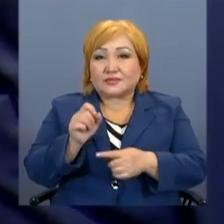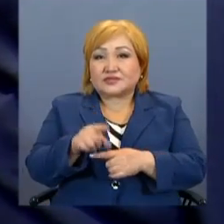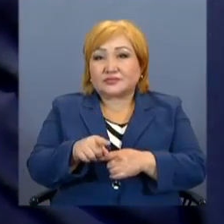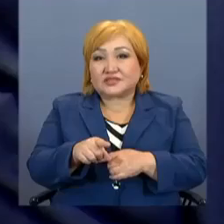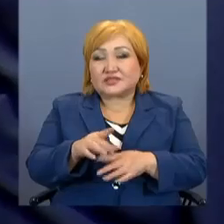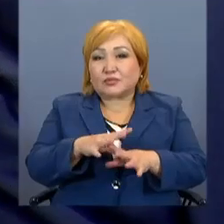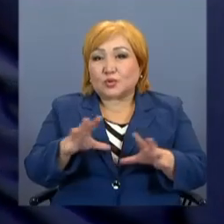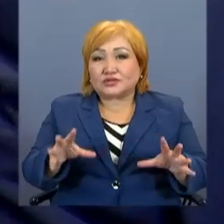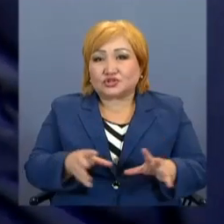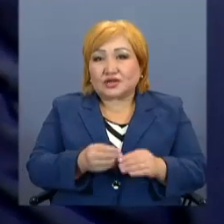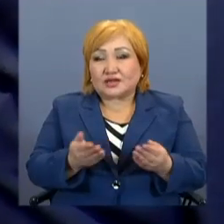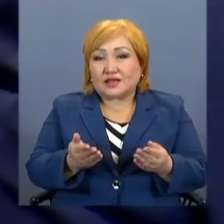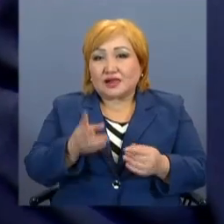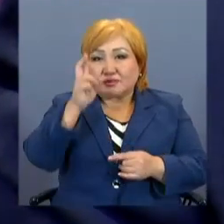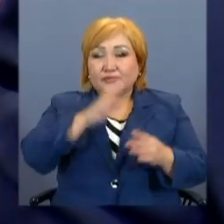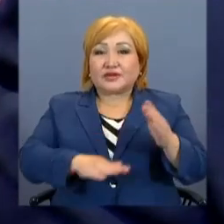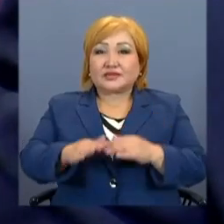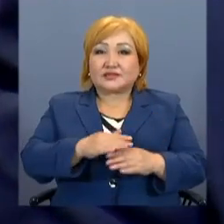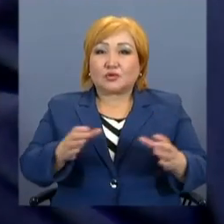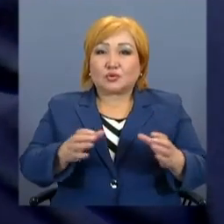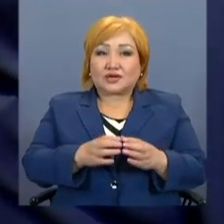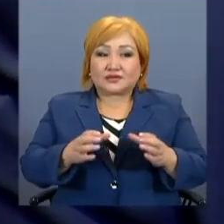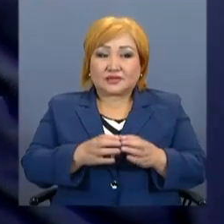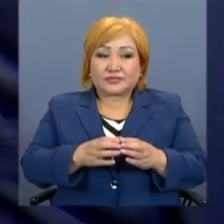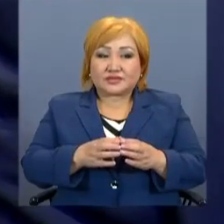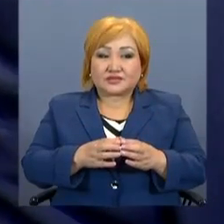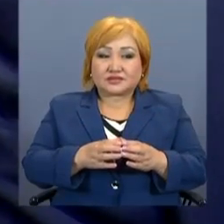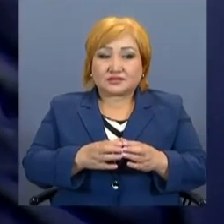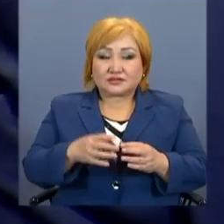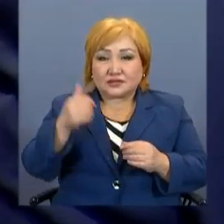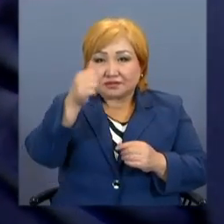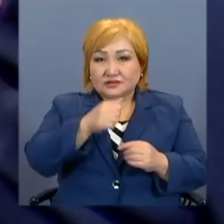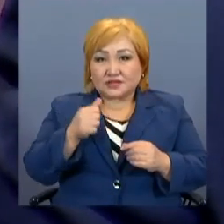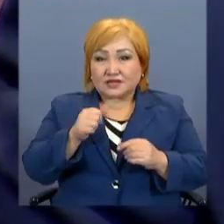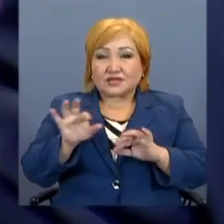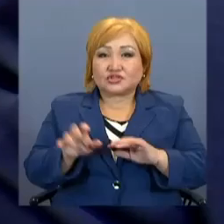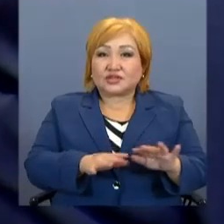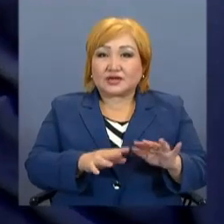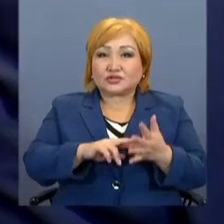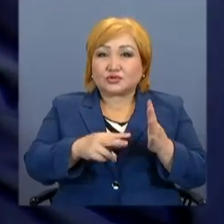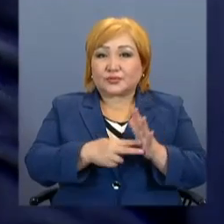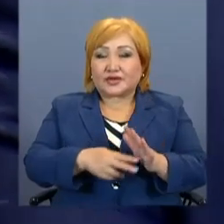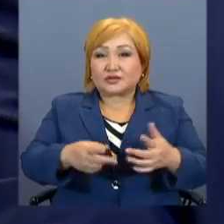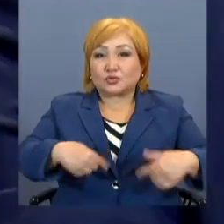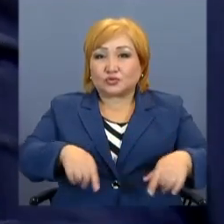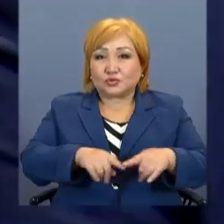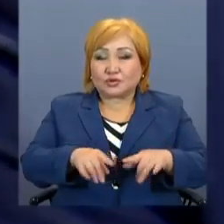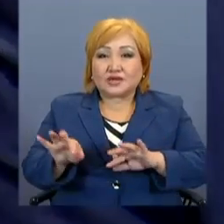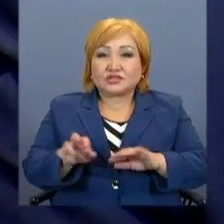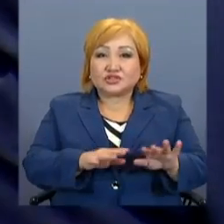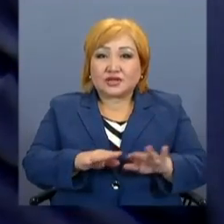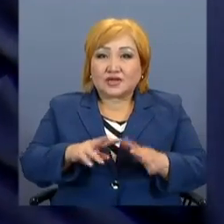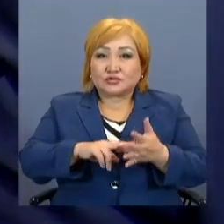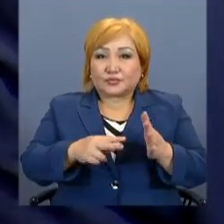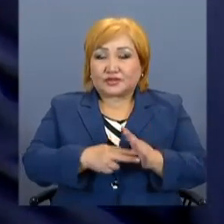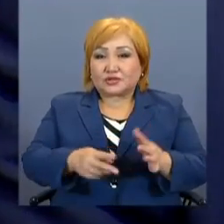тапсырымыз бойынша мемлекеттік органдарменен жылдам іс-шара жоспарын құрдық. Іс-шара жоспарын құрып,